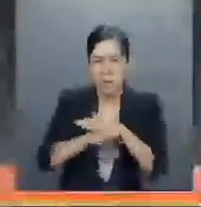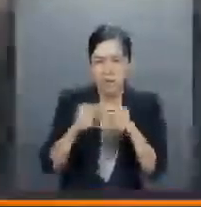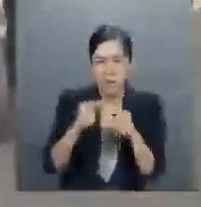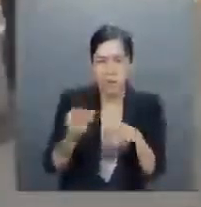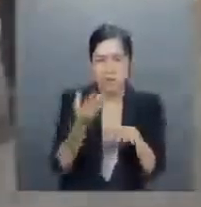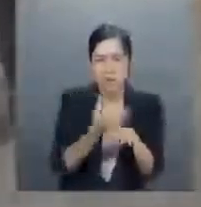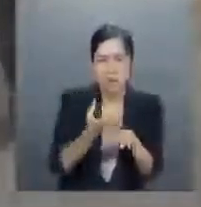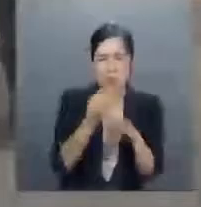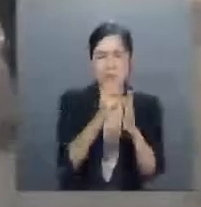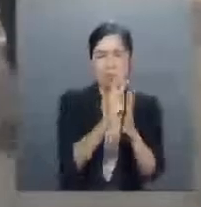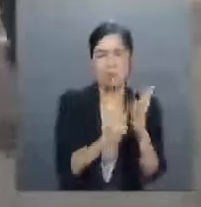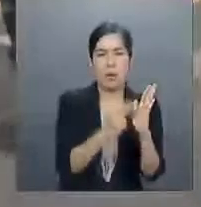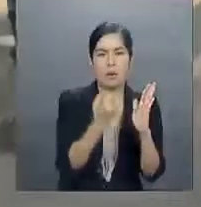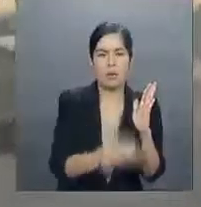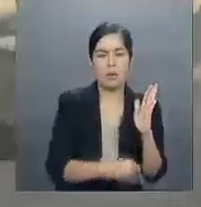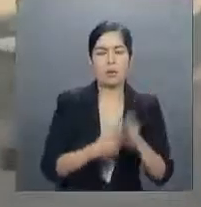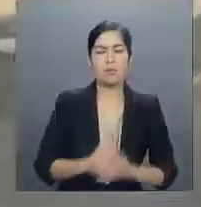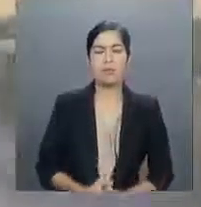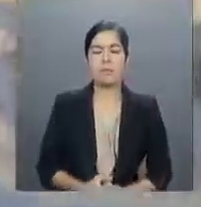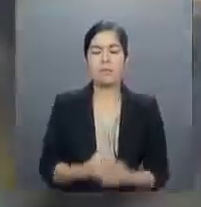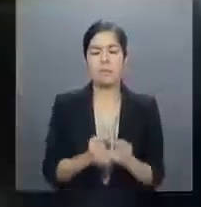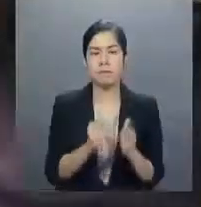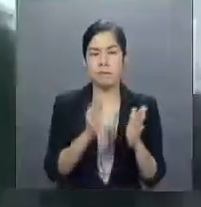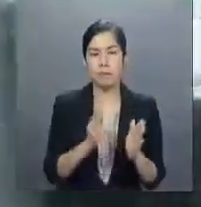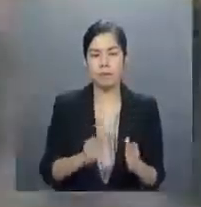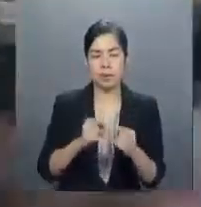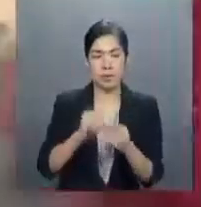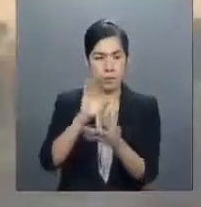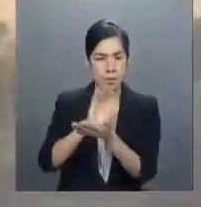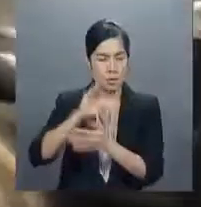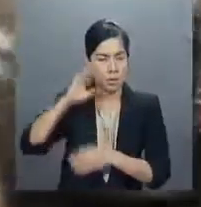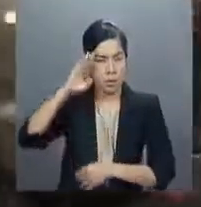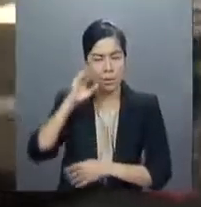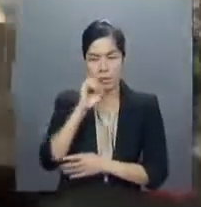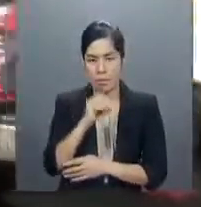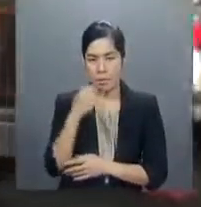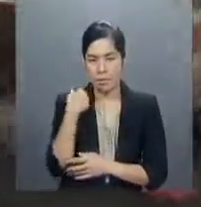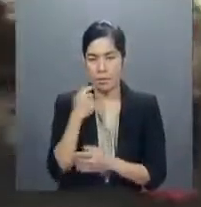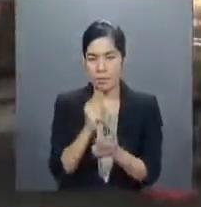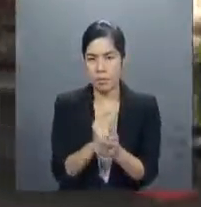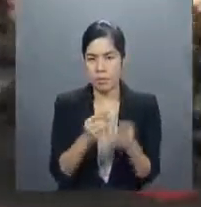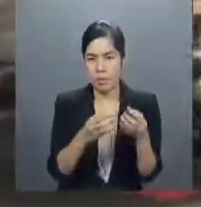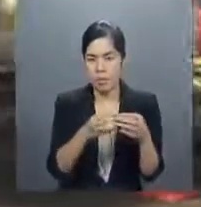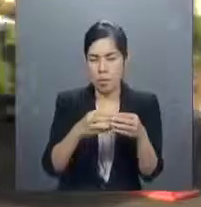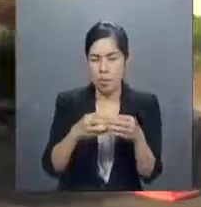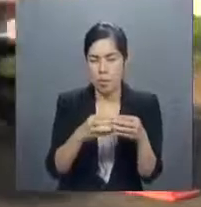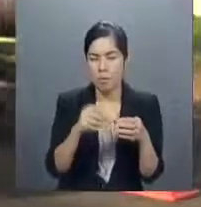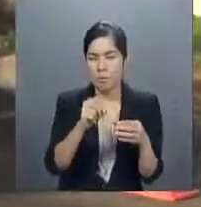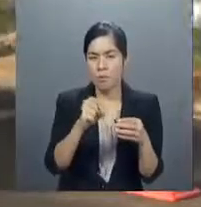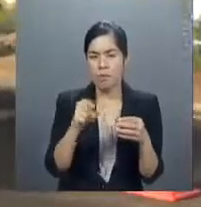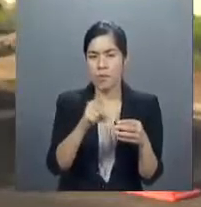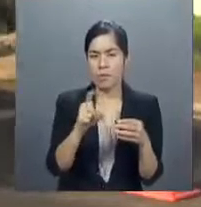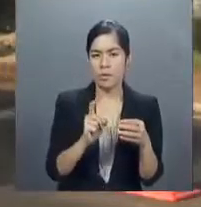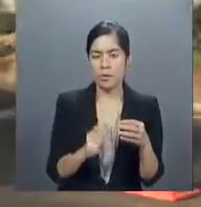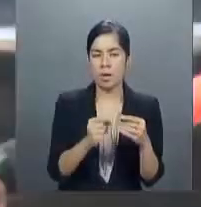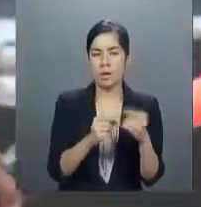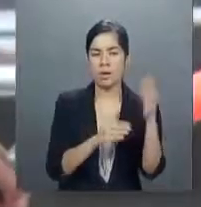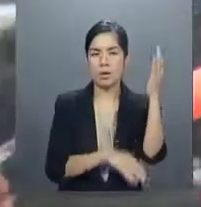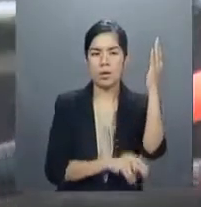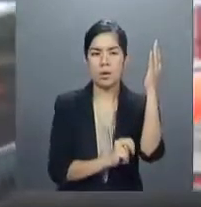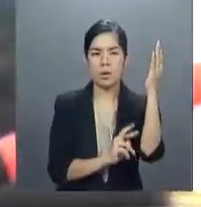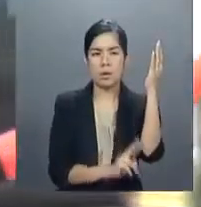ที่โดยทางเจ้าหน้าที่เปิดเผยว่าพบความเคลื่อนไหวของกลุ่มแนวร่วมก่อความไม่สงบในพื้นที่จังหวัดนราธิวาสและยะลานะ